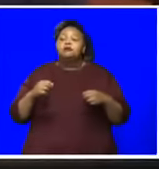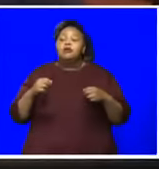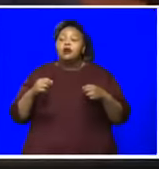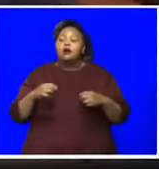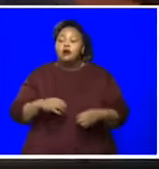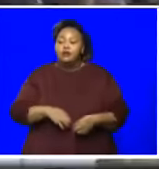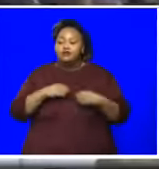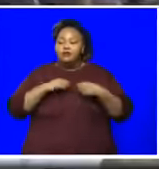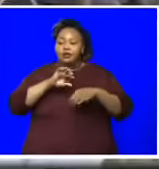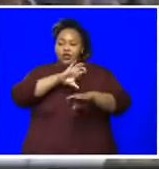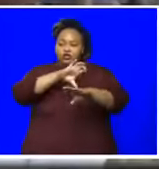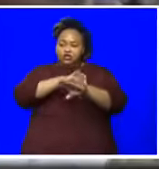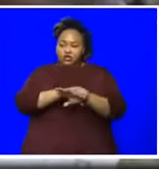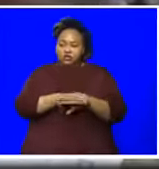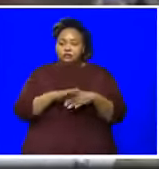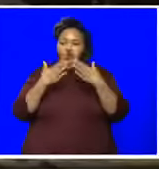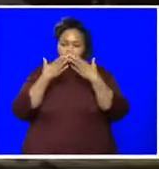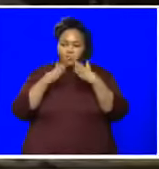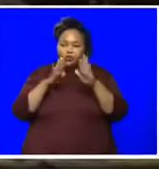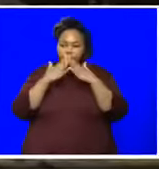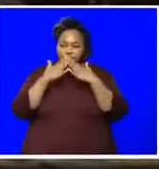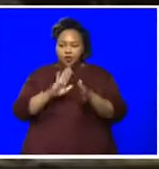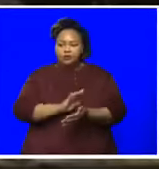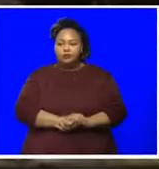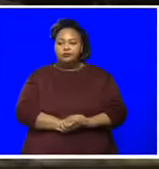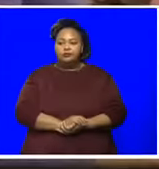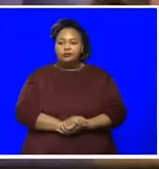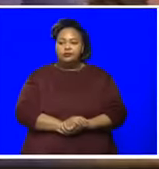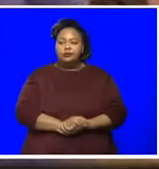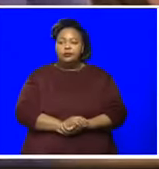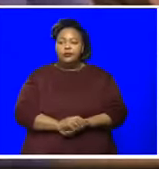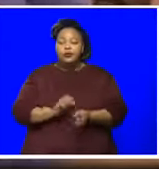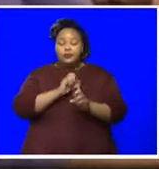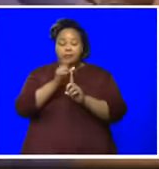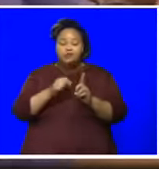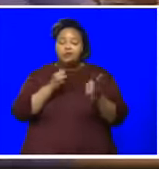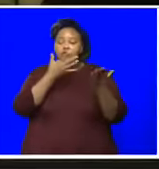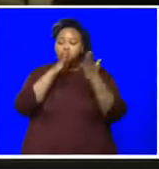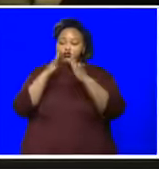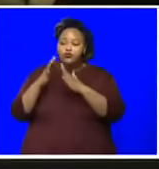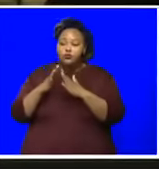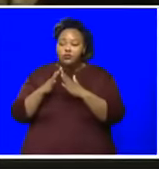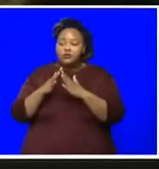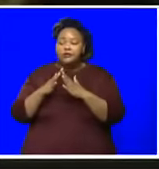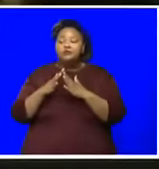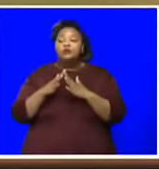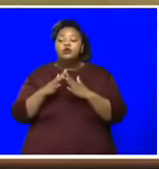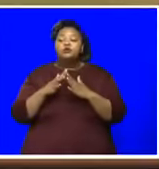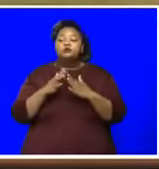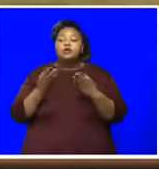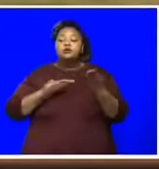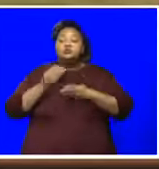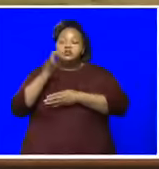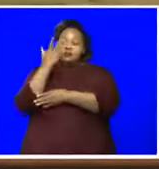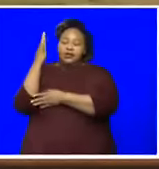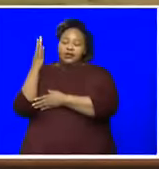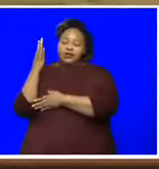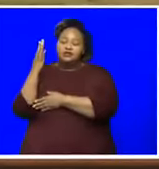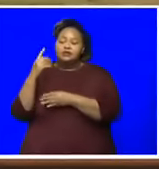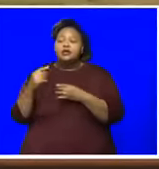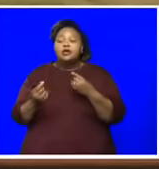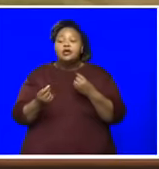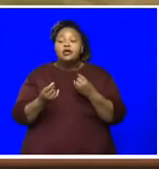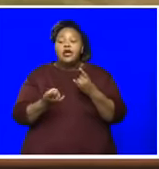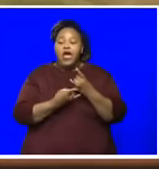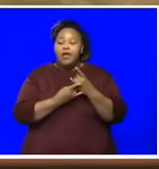Strido Mpanza awuthumisela usito oluletwa yinkampani yemahlathi iminyaka yonke etikolweni letingephansi kwenkundla yakhe. SFC ke